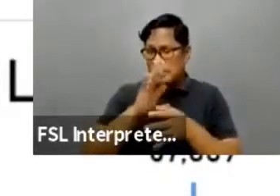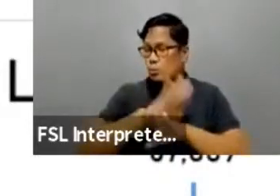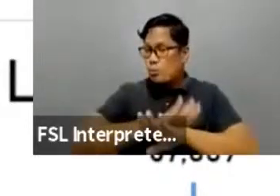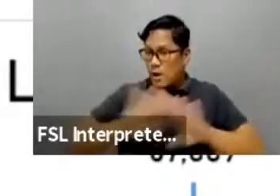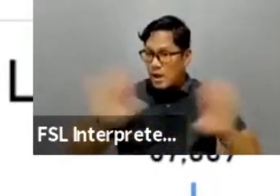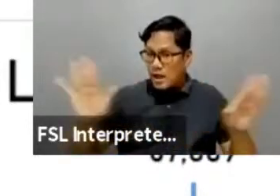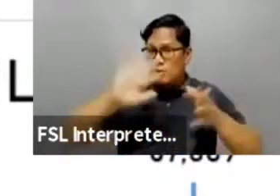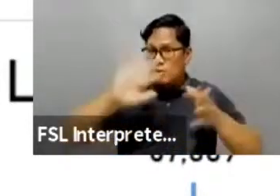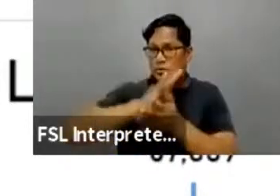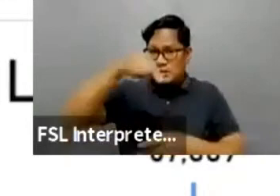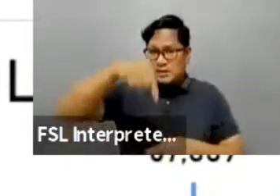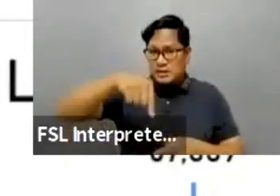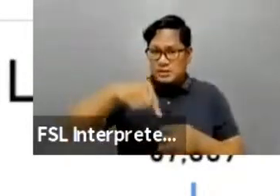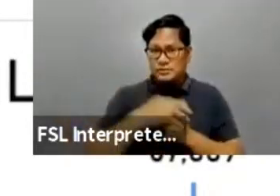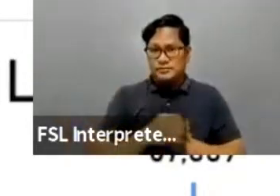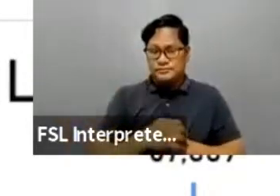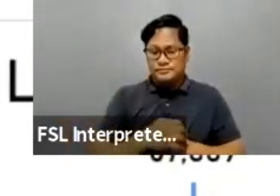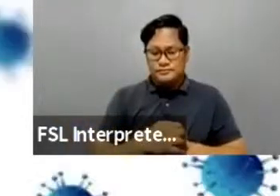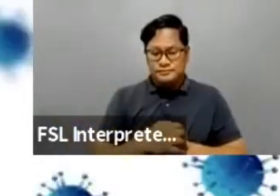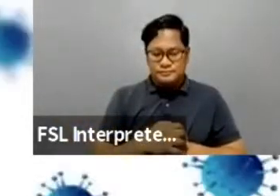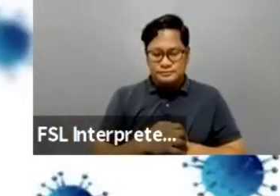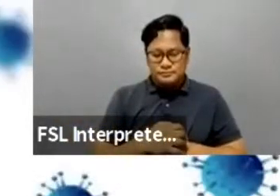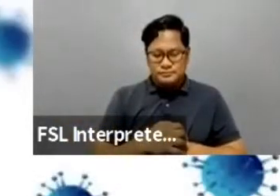atin. Next please.